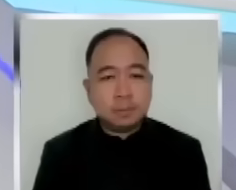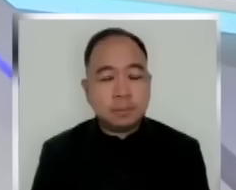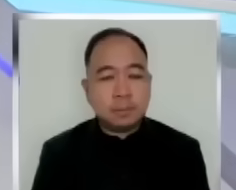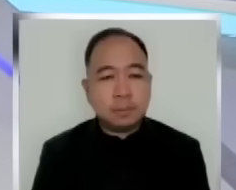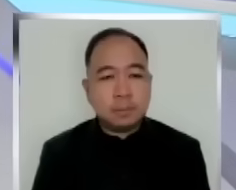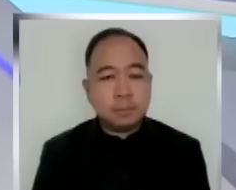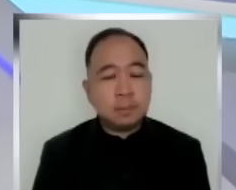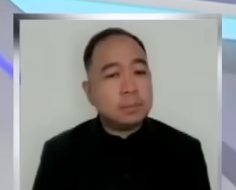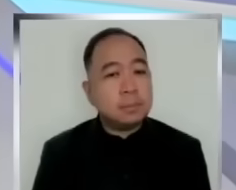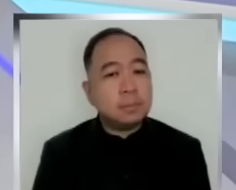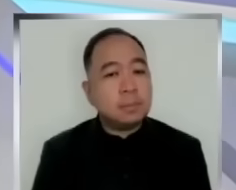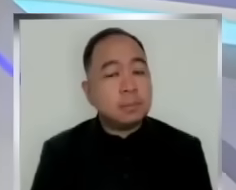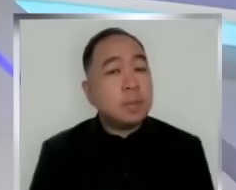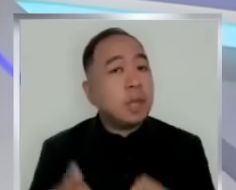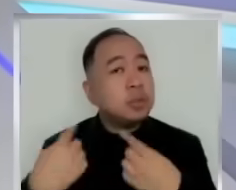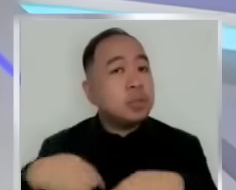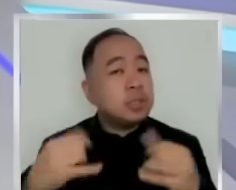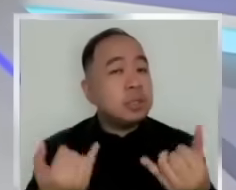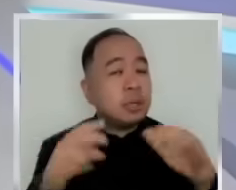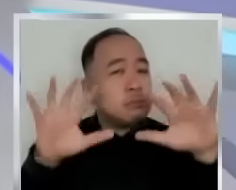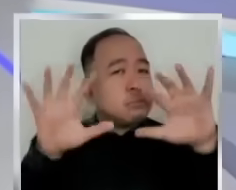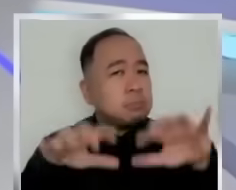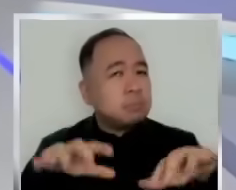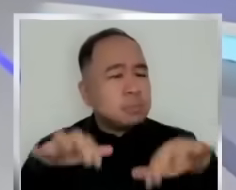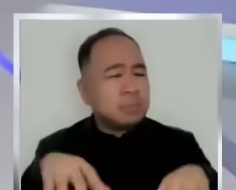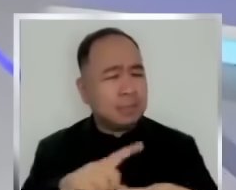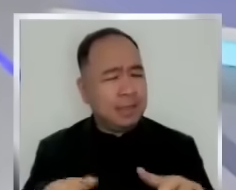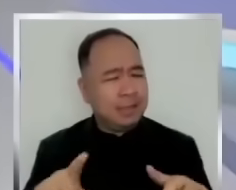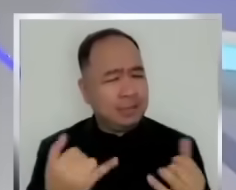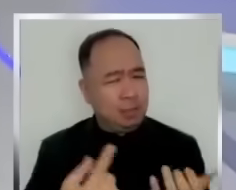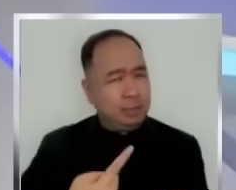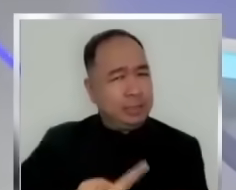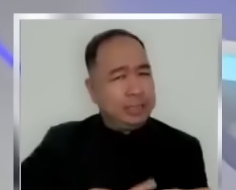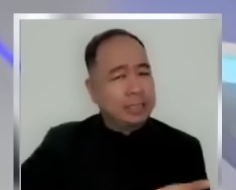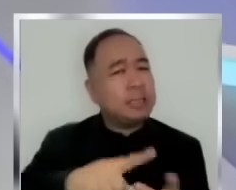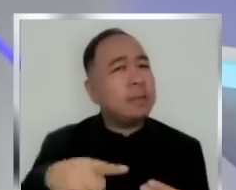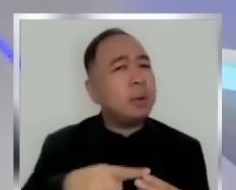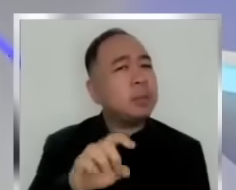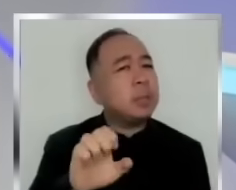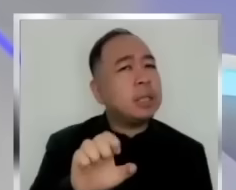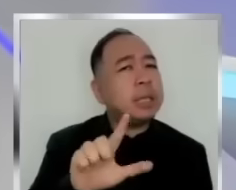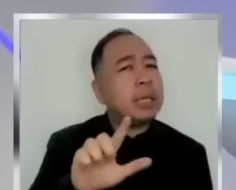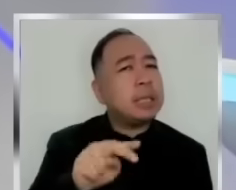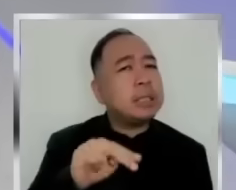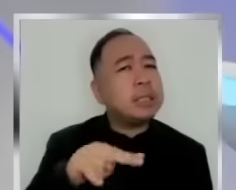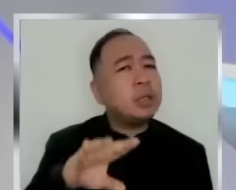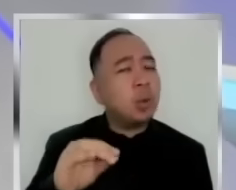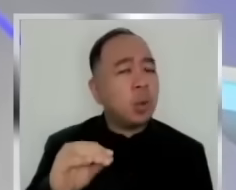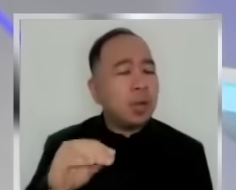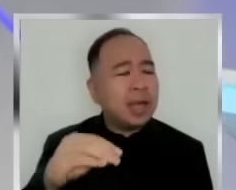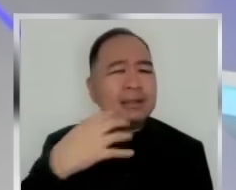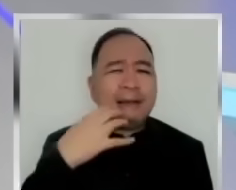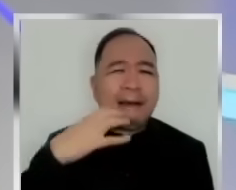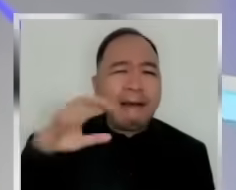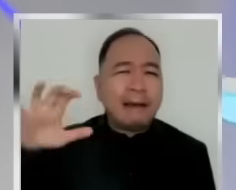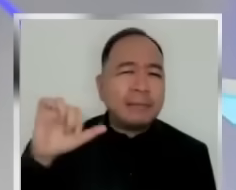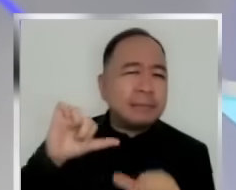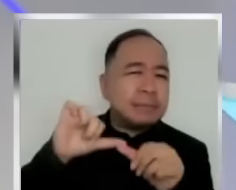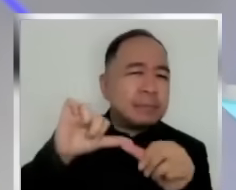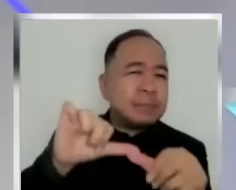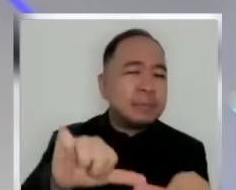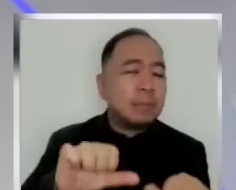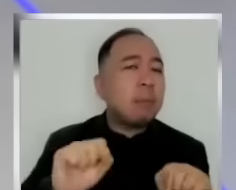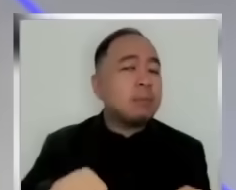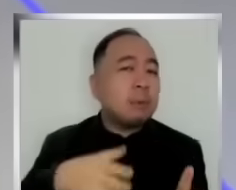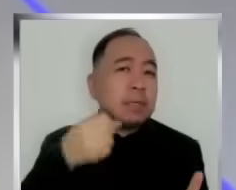Sa gitna ng tag-ulan, naging mainit na usapin ang isyu ng El Nino na nagbabadyang makakaapekto lalo na sa sektor ng